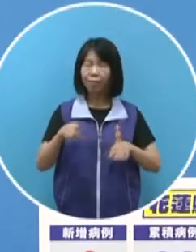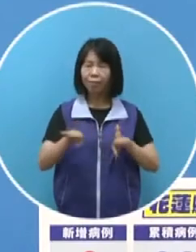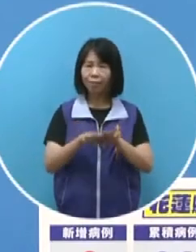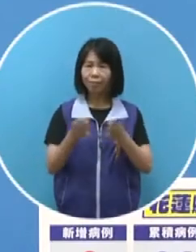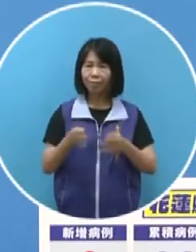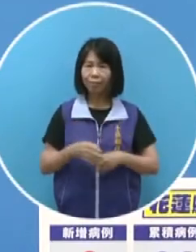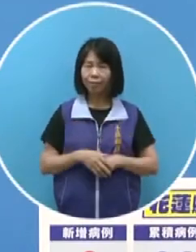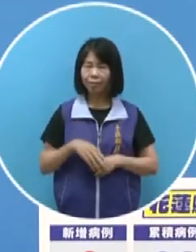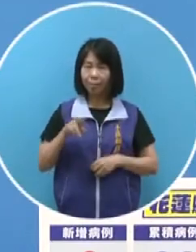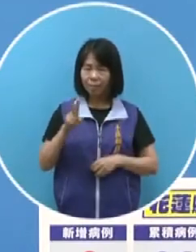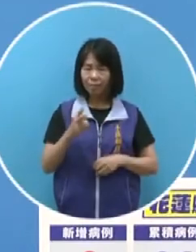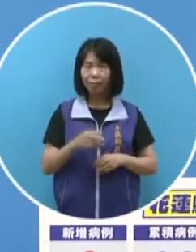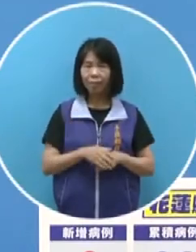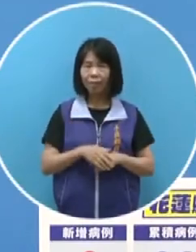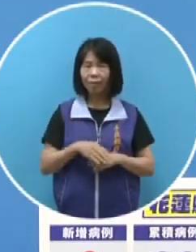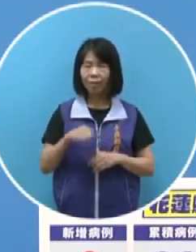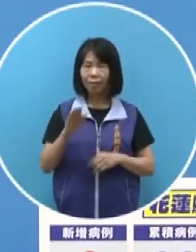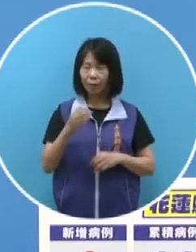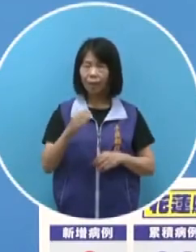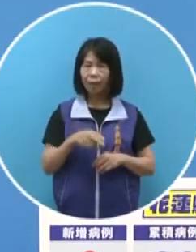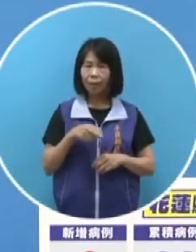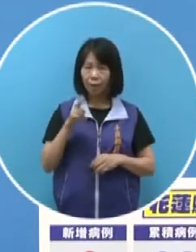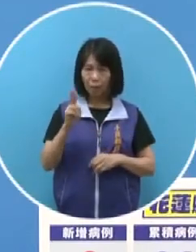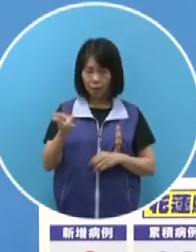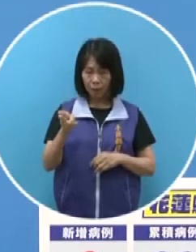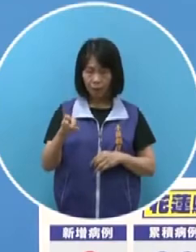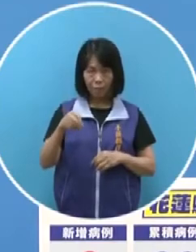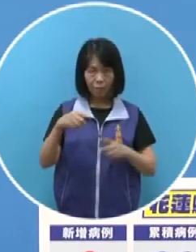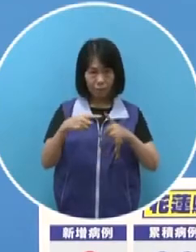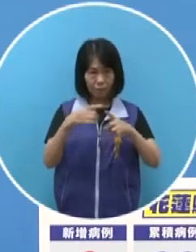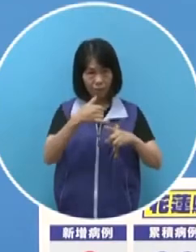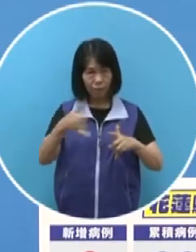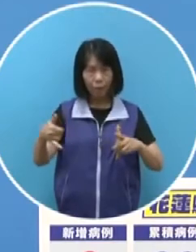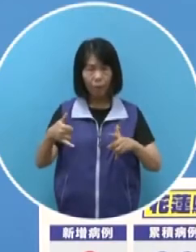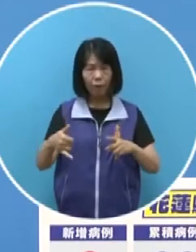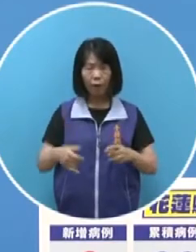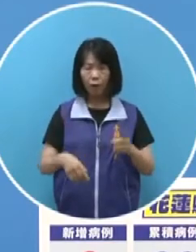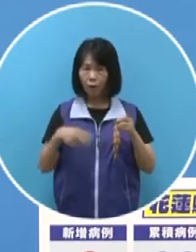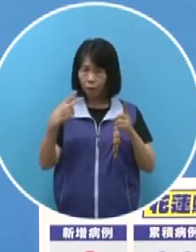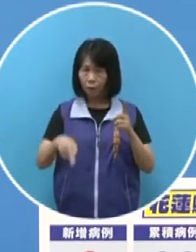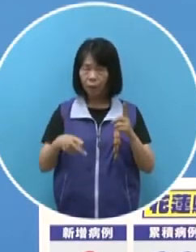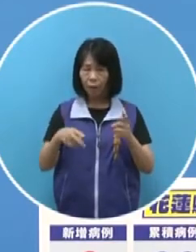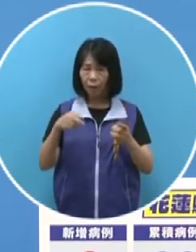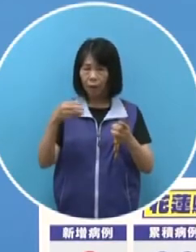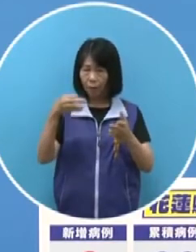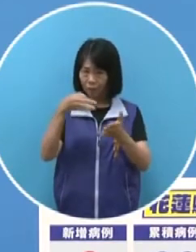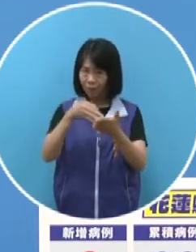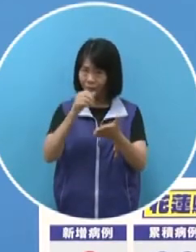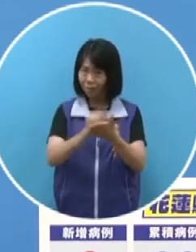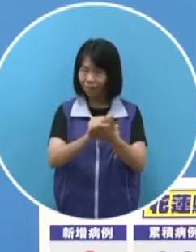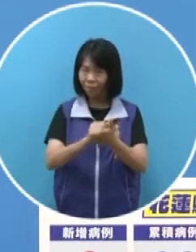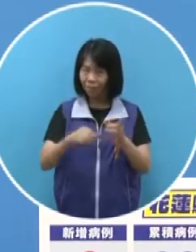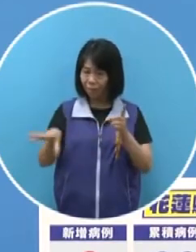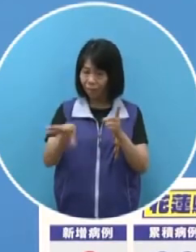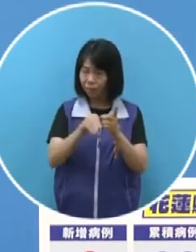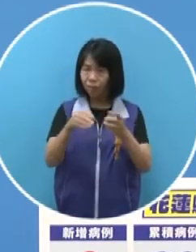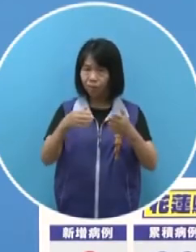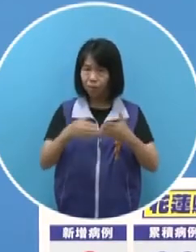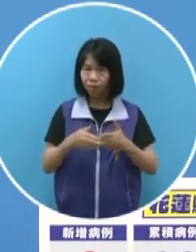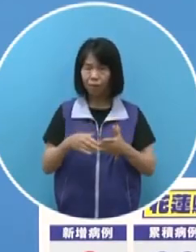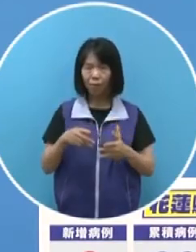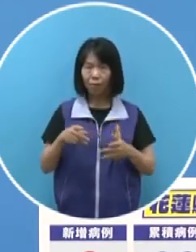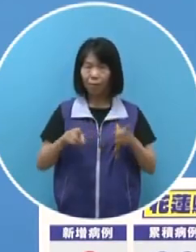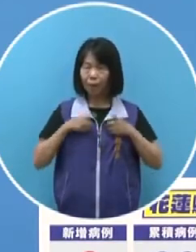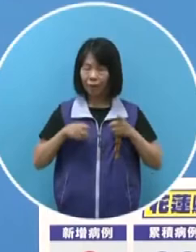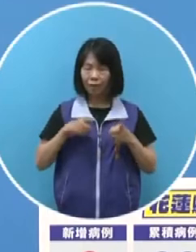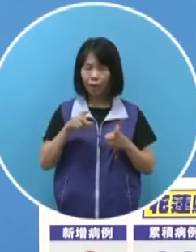须派一名人员来驻守，实施10连制，那随时针对摊位内的机台做